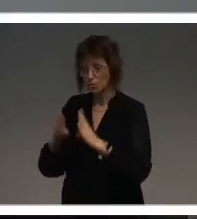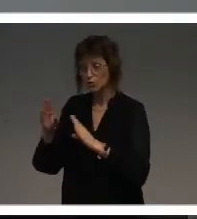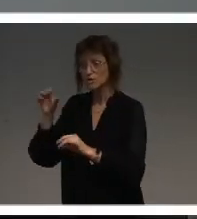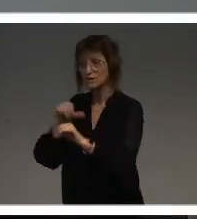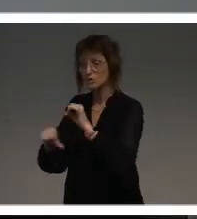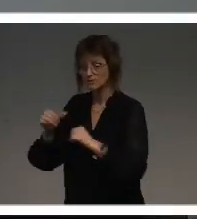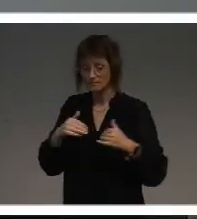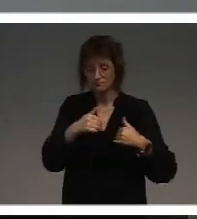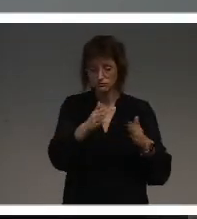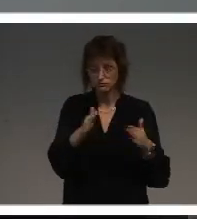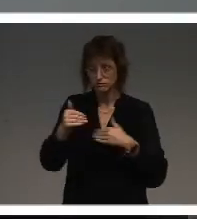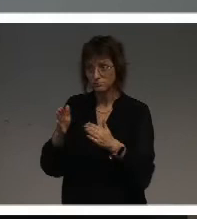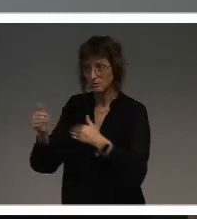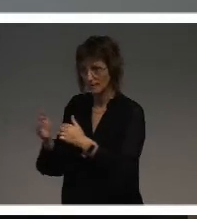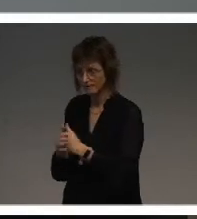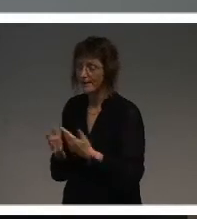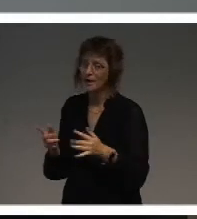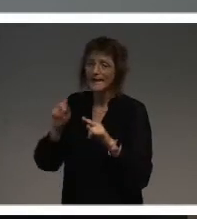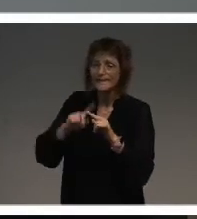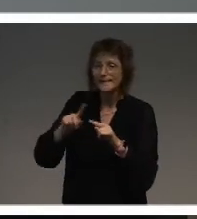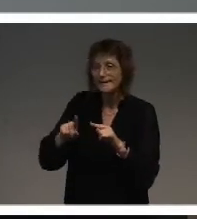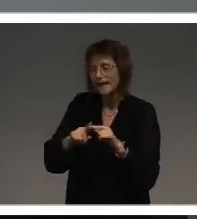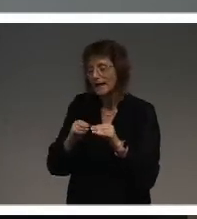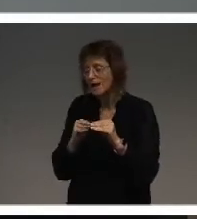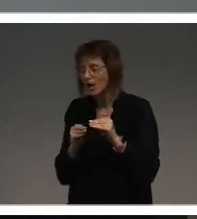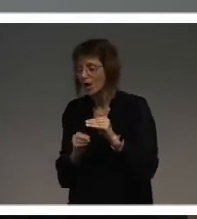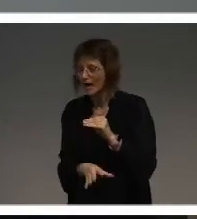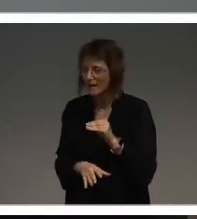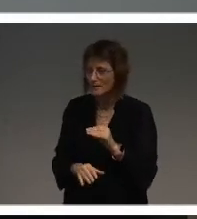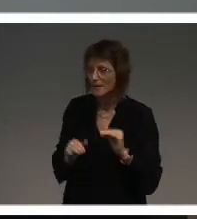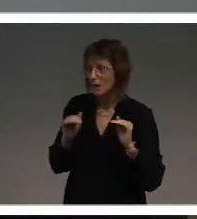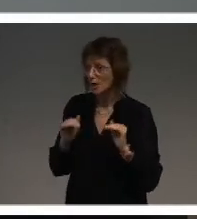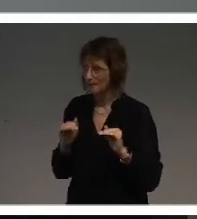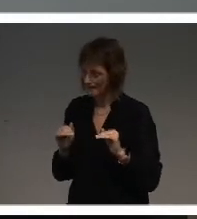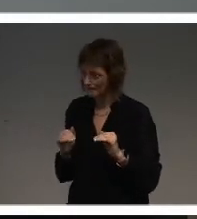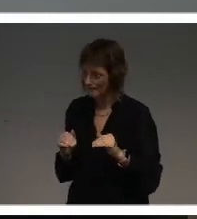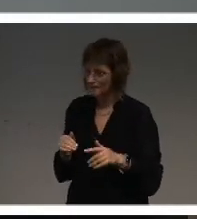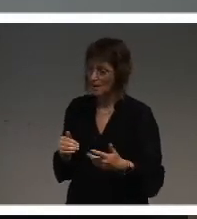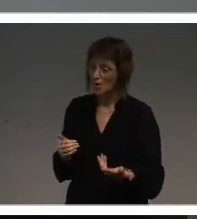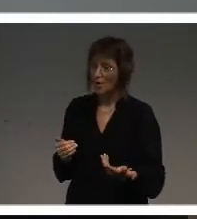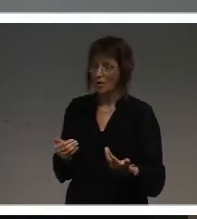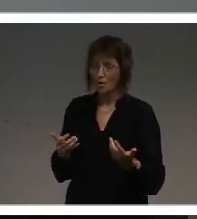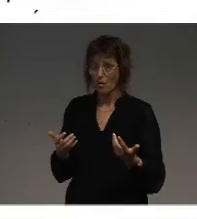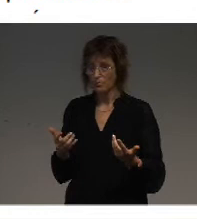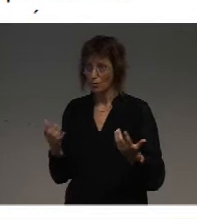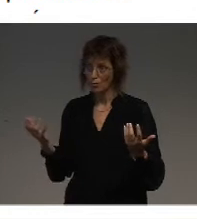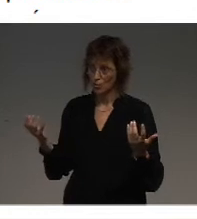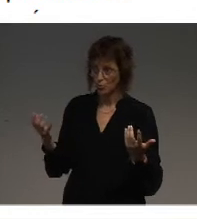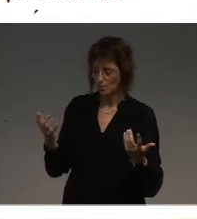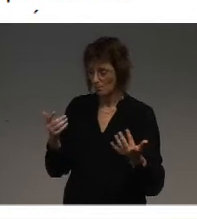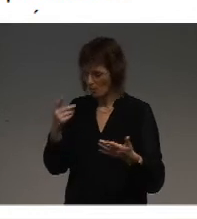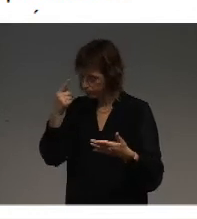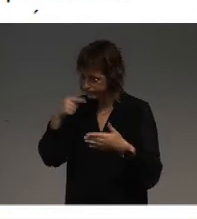chimique. Et puis je vous épargnerai les détails, mais on a souhaité dégager donc des groupes homogènes d'individus polyexposés